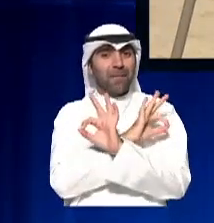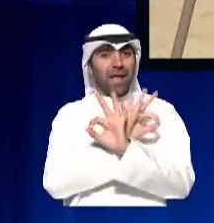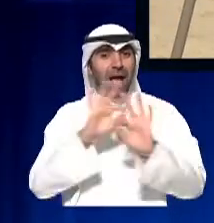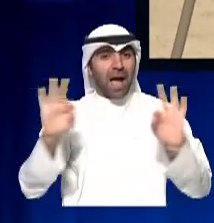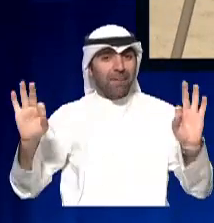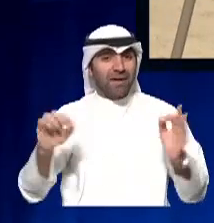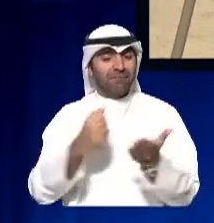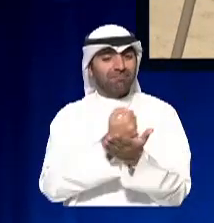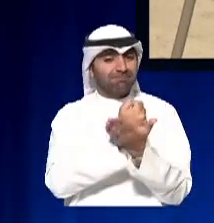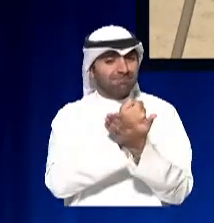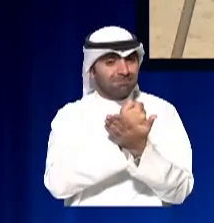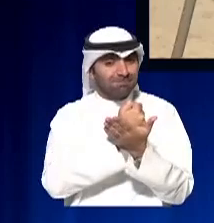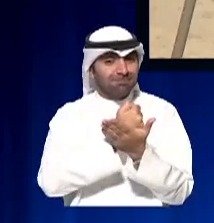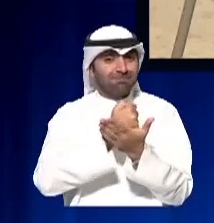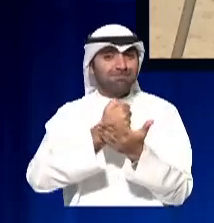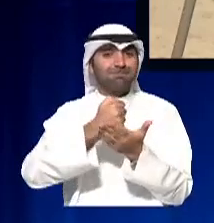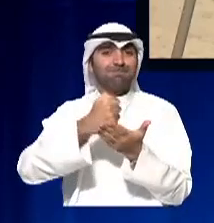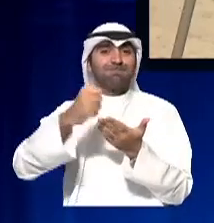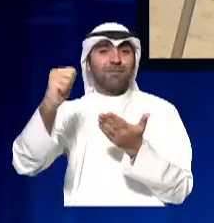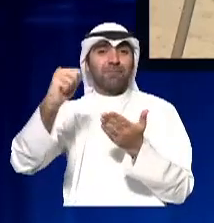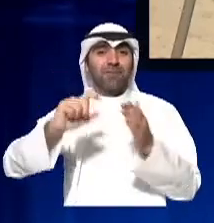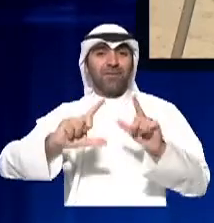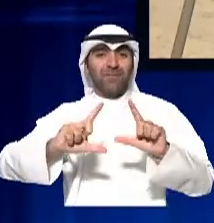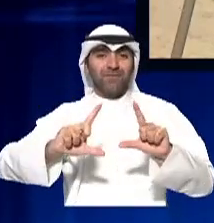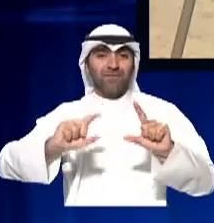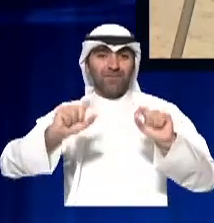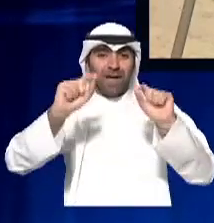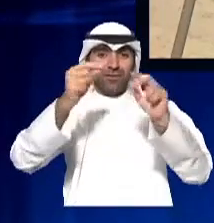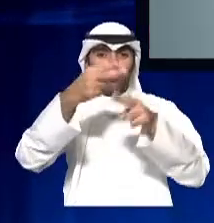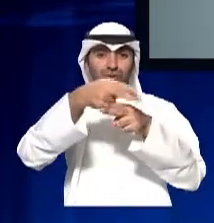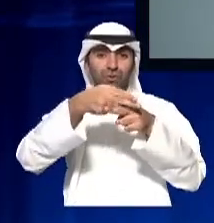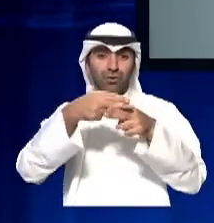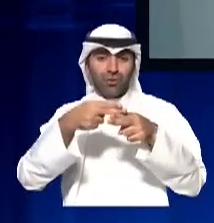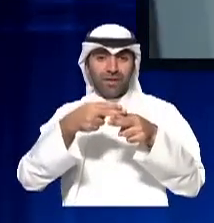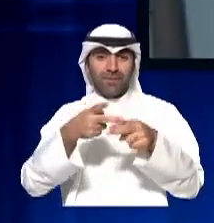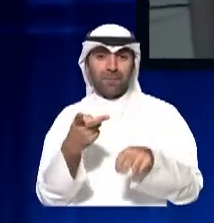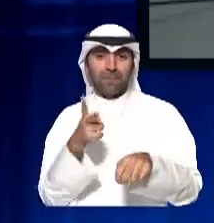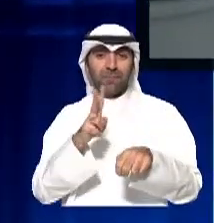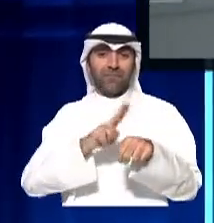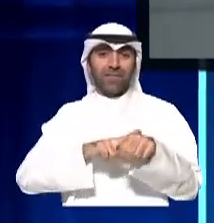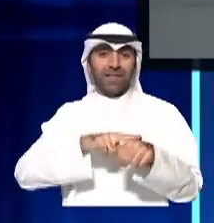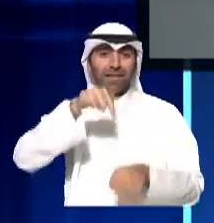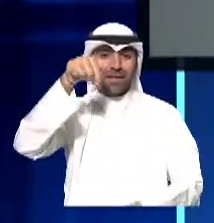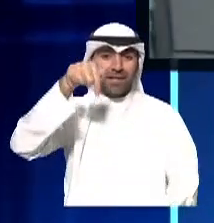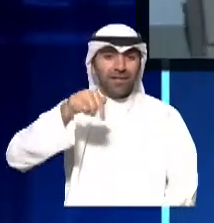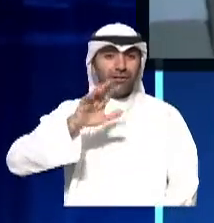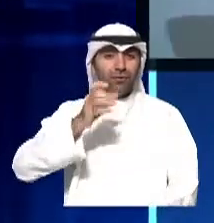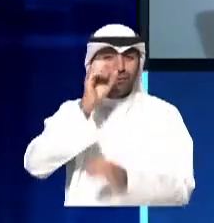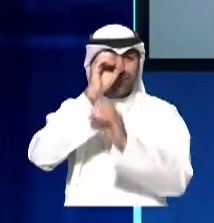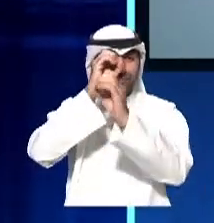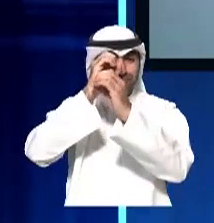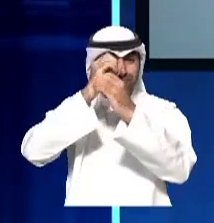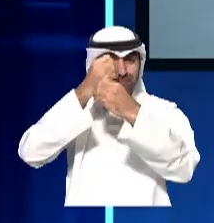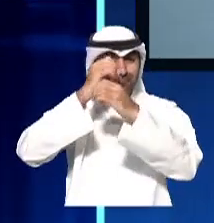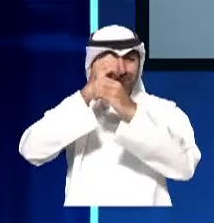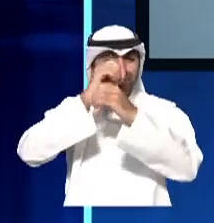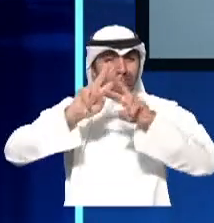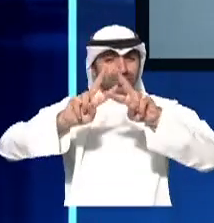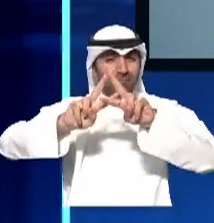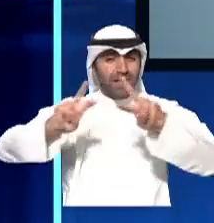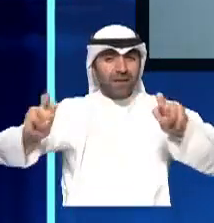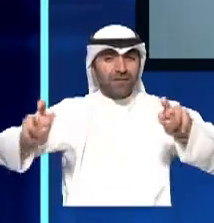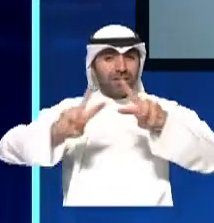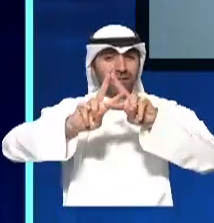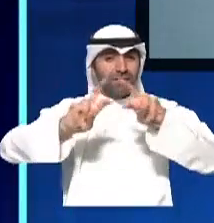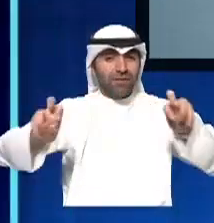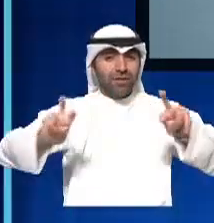مختلفة للقاحات كدمج لقاحين من منصتين مختلفتين أو حتى تمديد